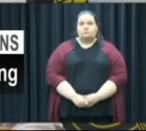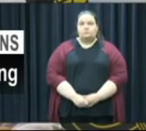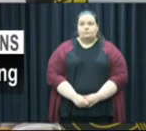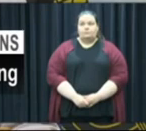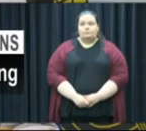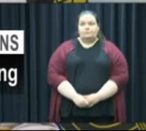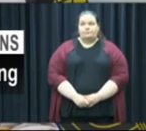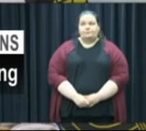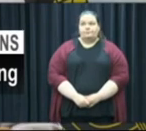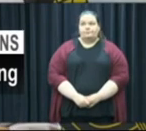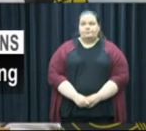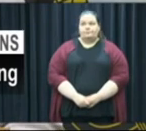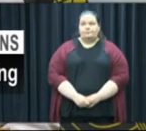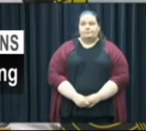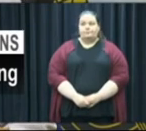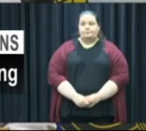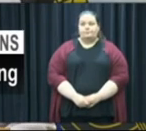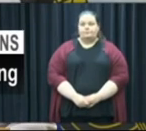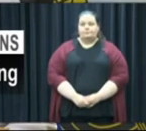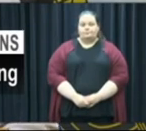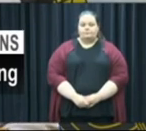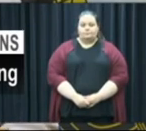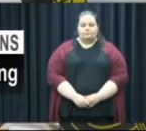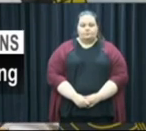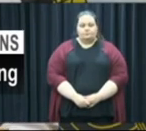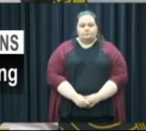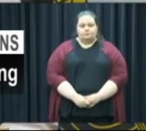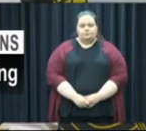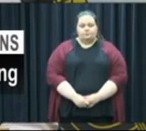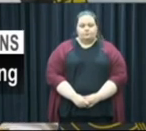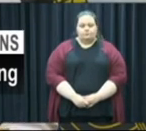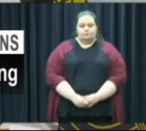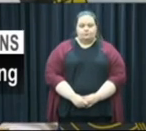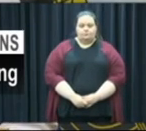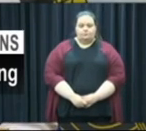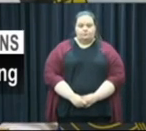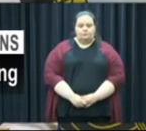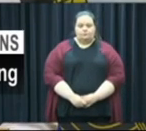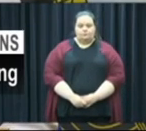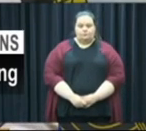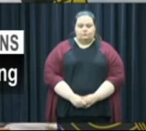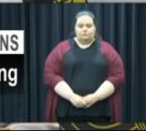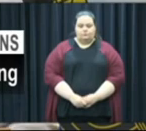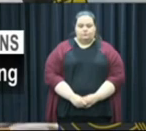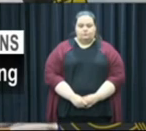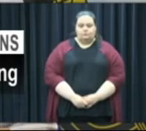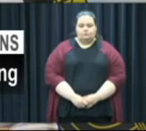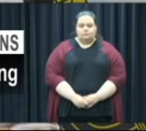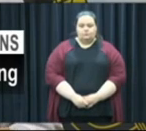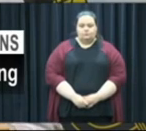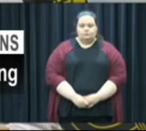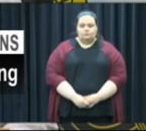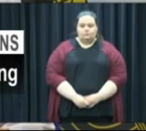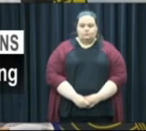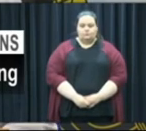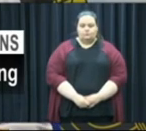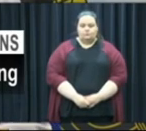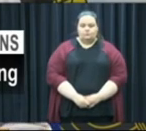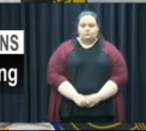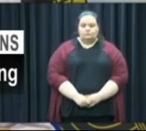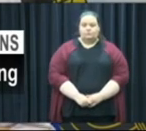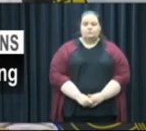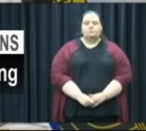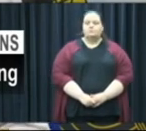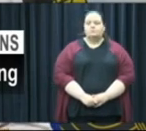parties de le système de santé, la communication et la manière que le public,